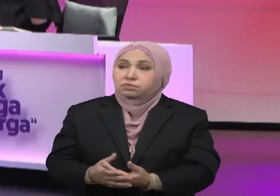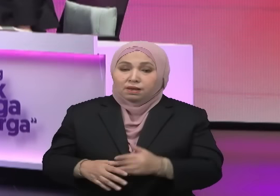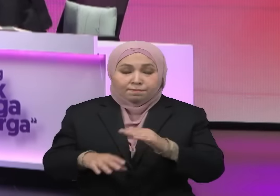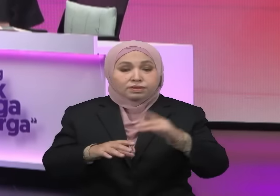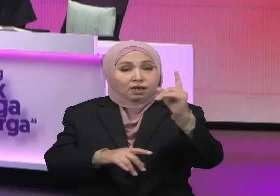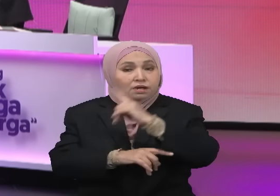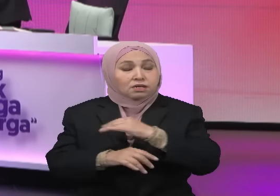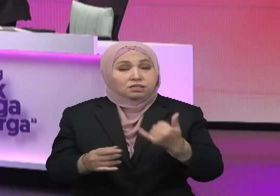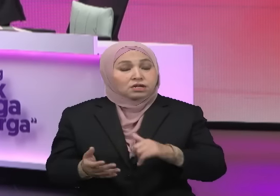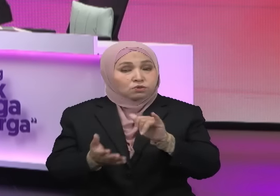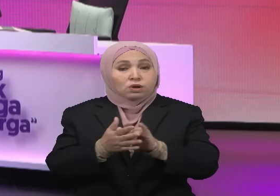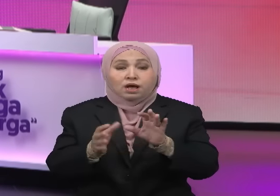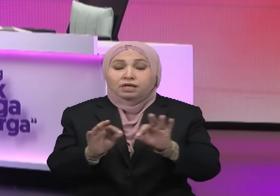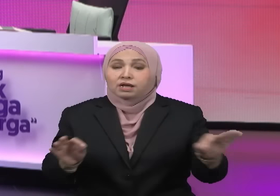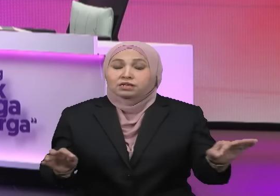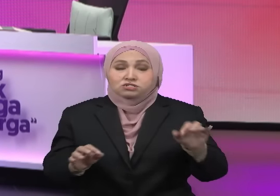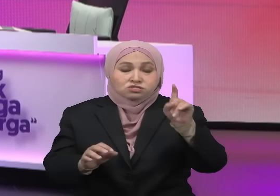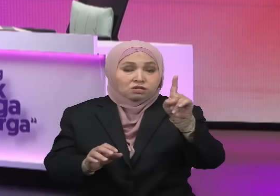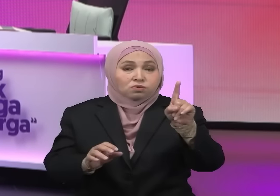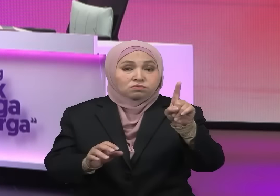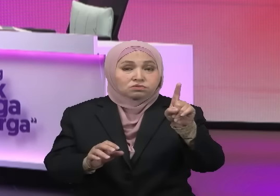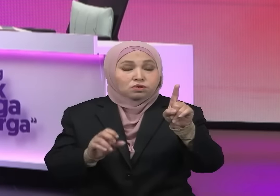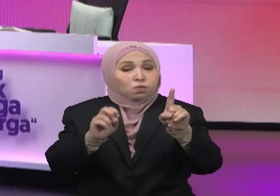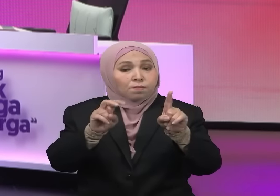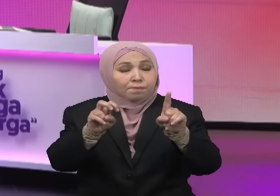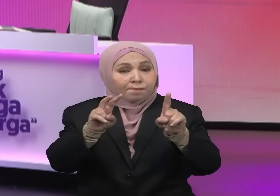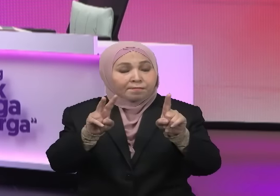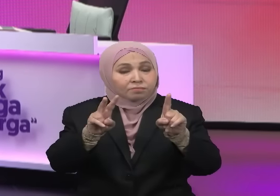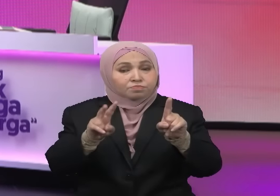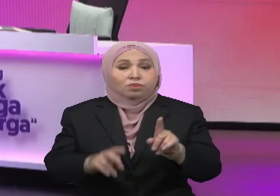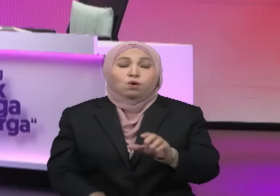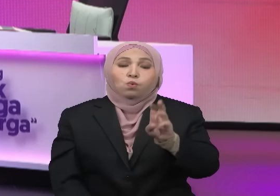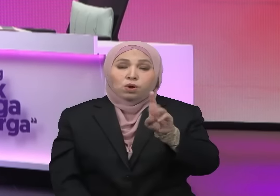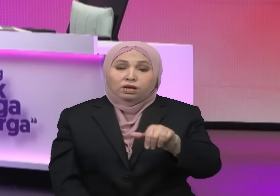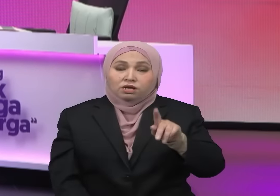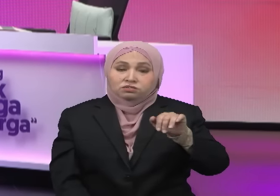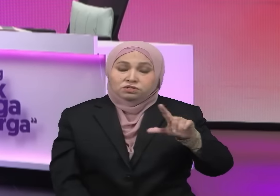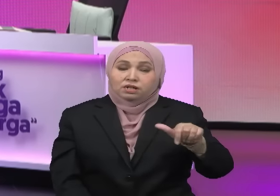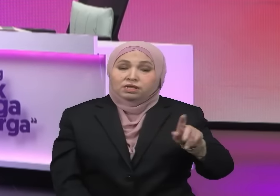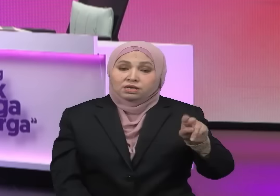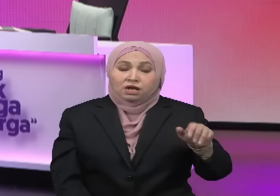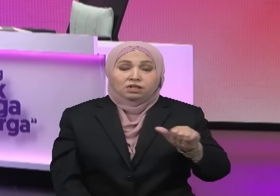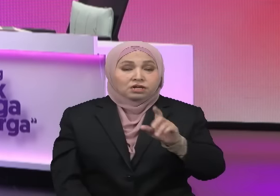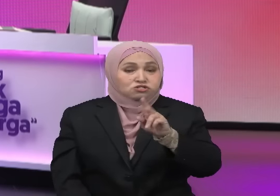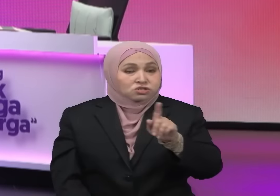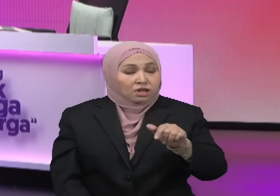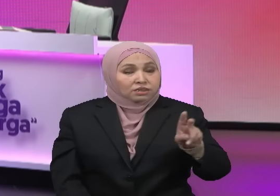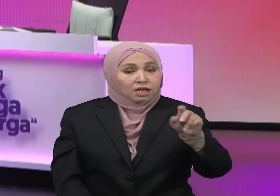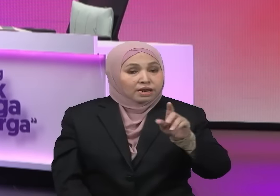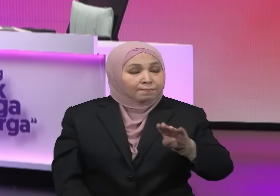ini, iaitulah ayat yang ke-112. وَكَذَلِكَ جَعَلْنَا لِكُلِّ